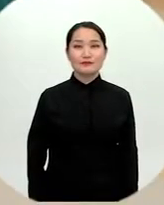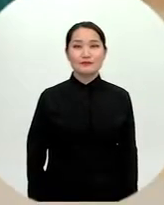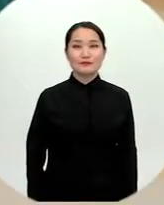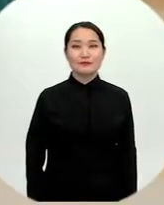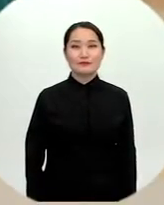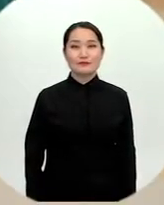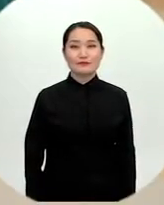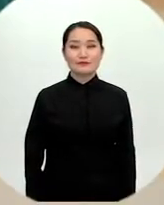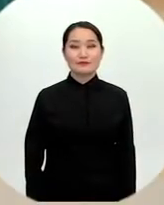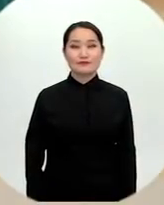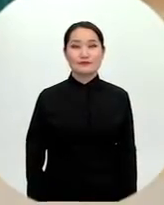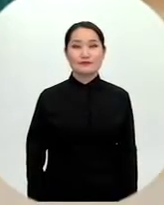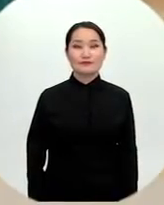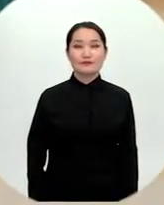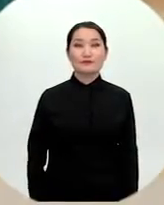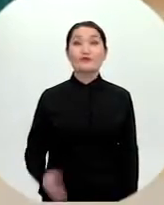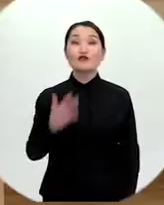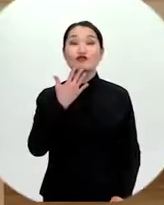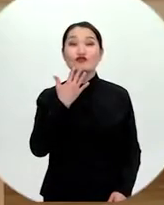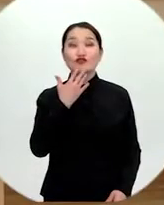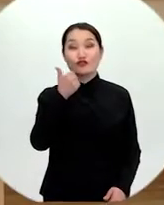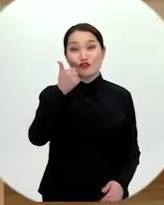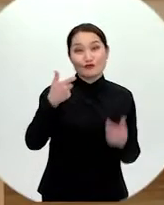За энэ бас өнгийг бас ингээд хоршуулж болно.